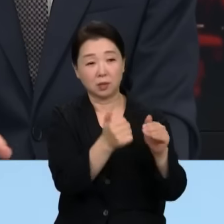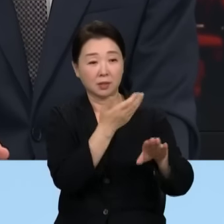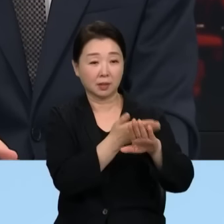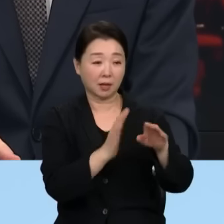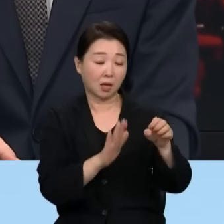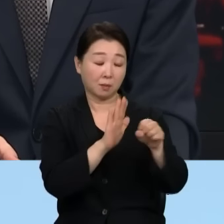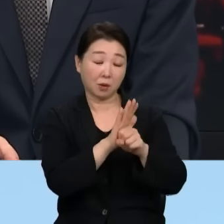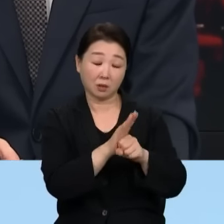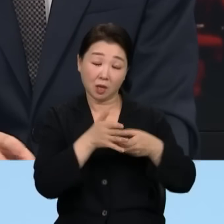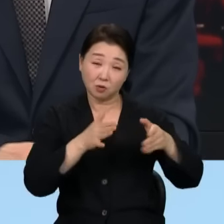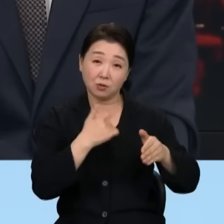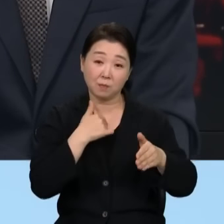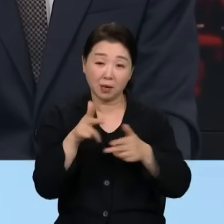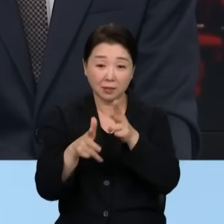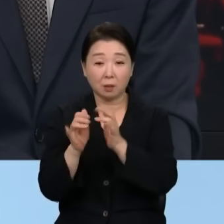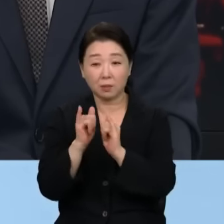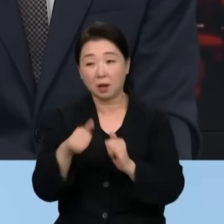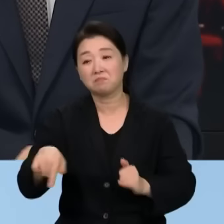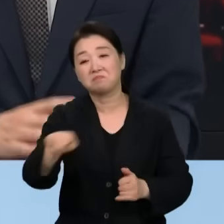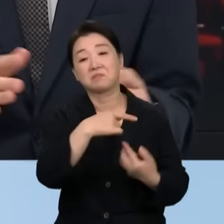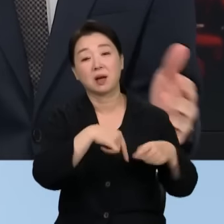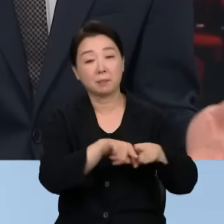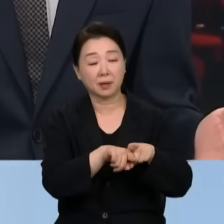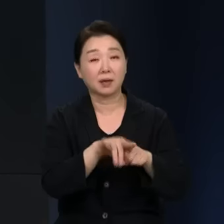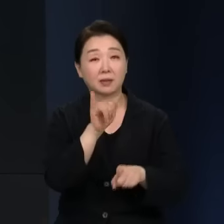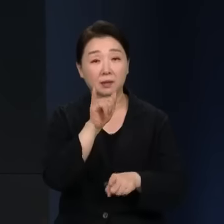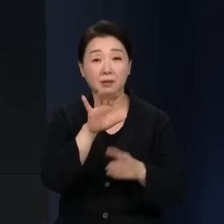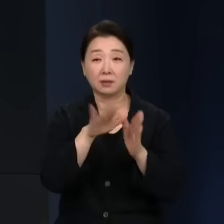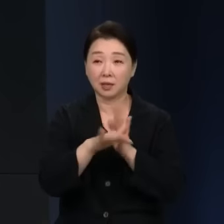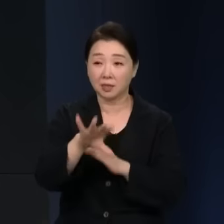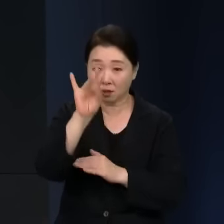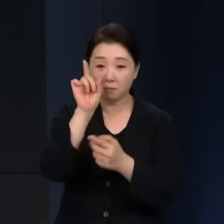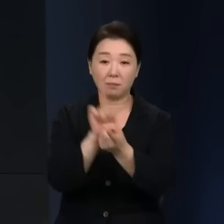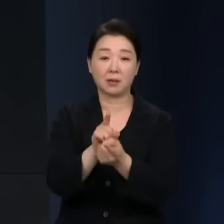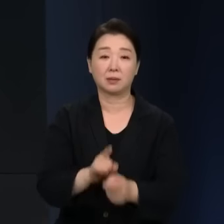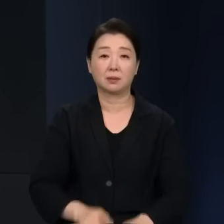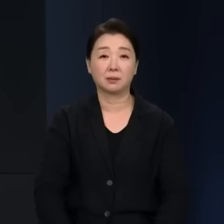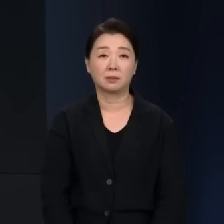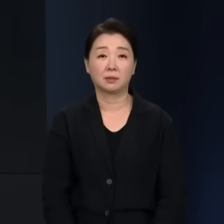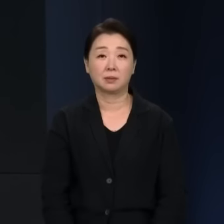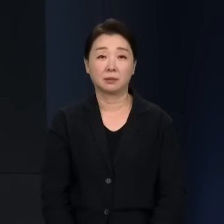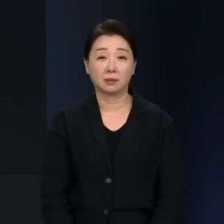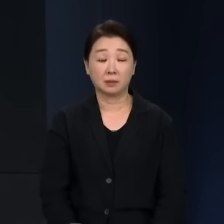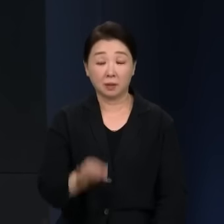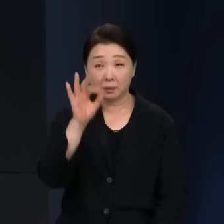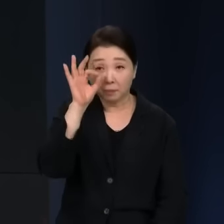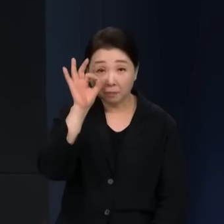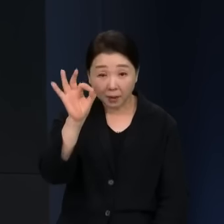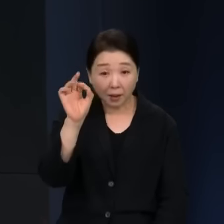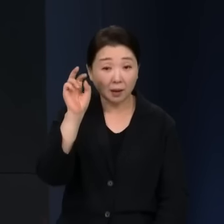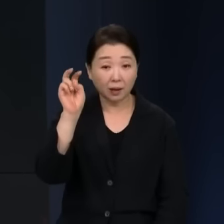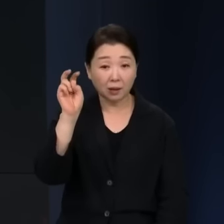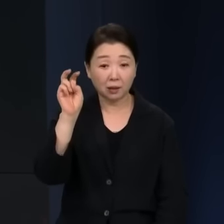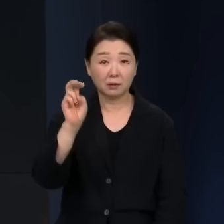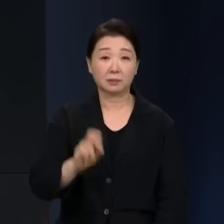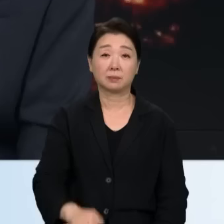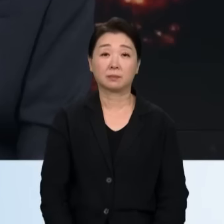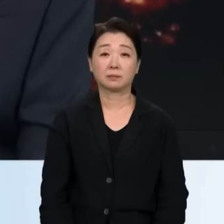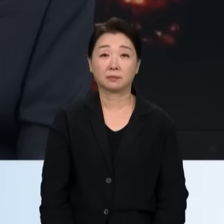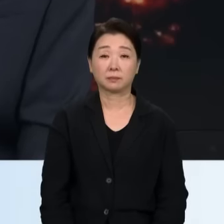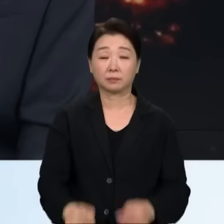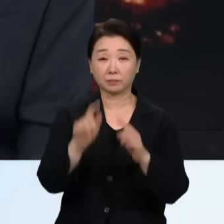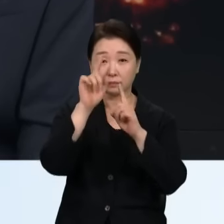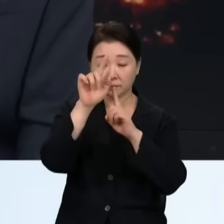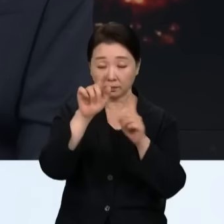해병대 출신 사업가 분들이 계셨고 그때 그분들을 처음 만나게 됐습니다네 근데 보셨을지 모르겠습니다만 저희가 이종호